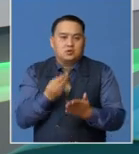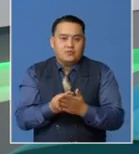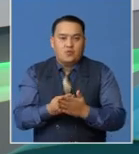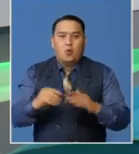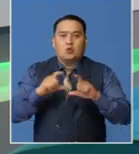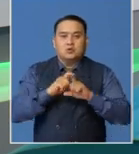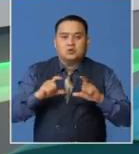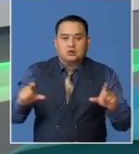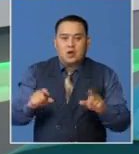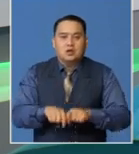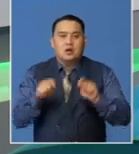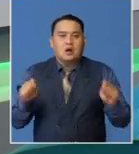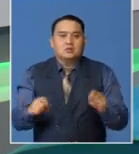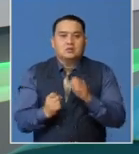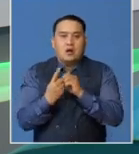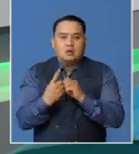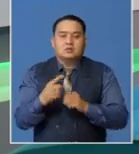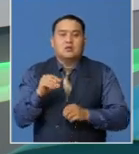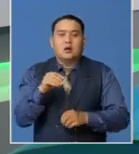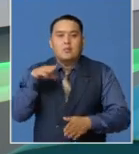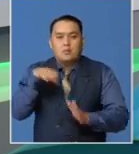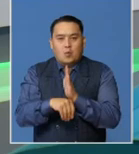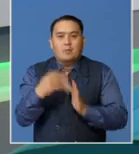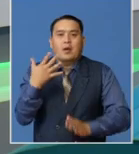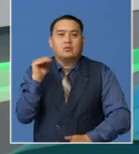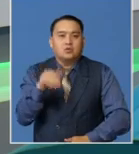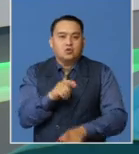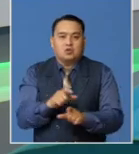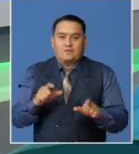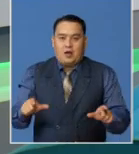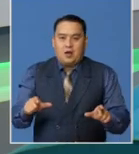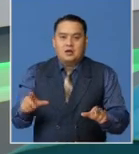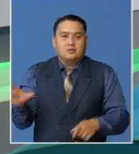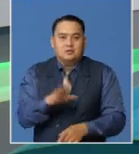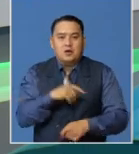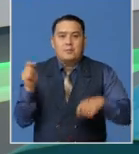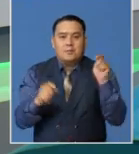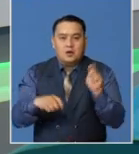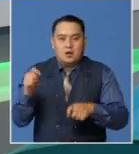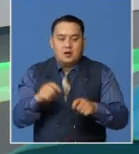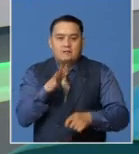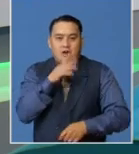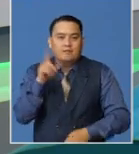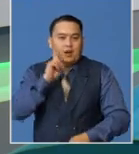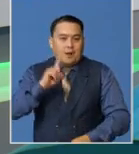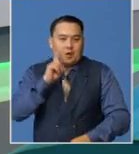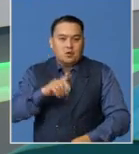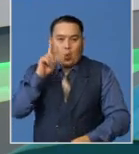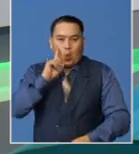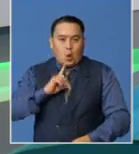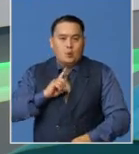куполом здание церковь за один сеанс может уместить 5000 зрителей а всех прежних на период временного пребывания